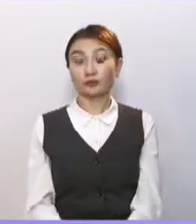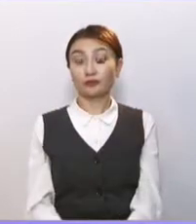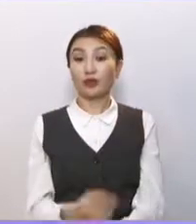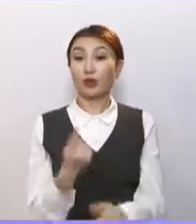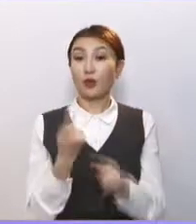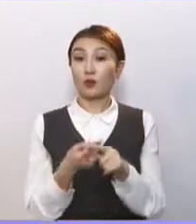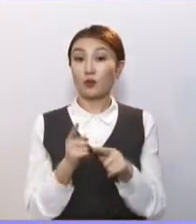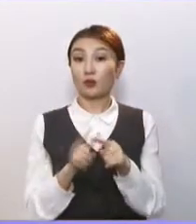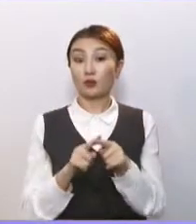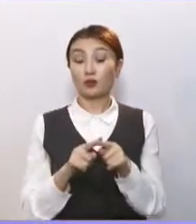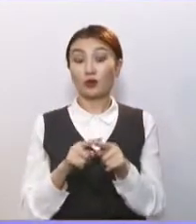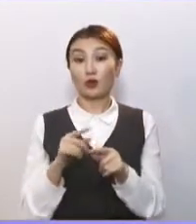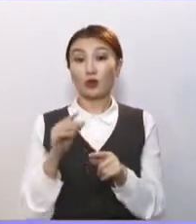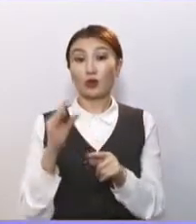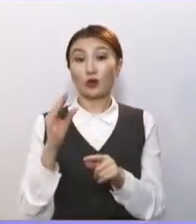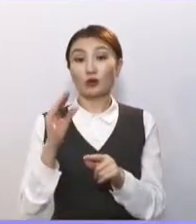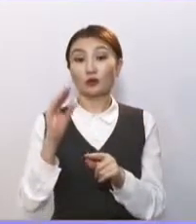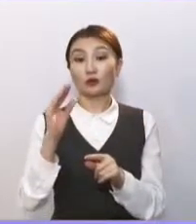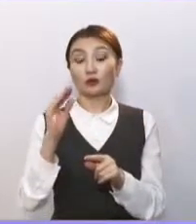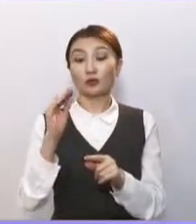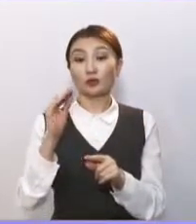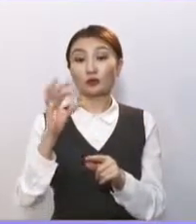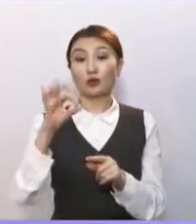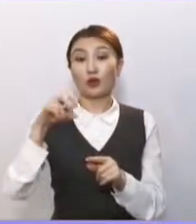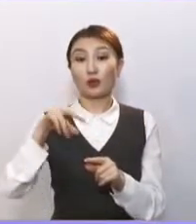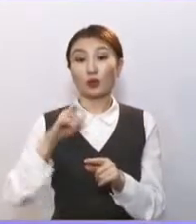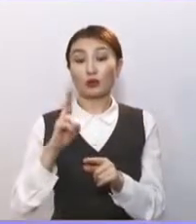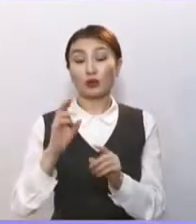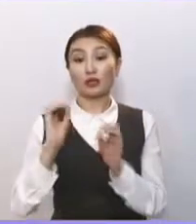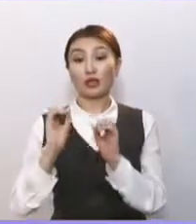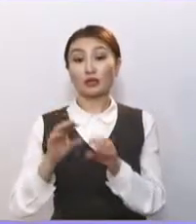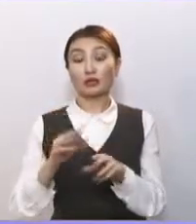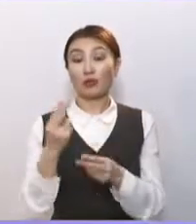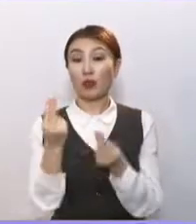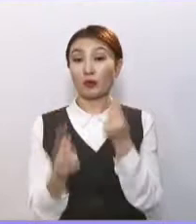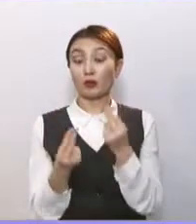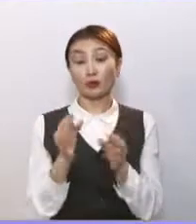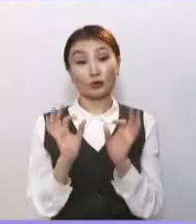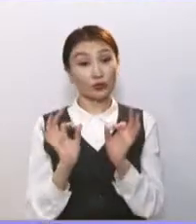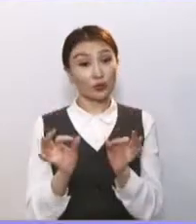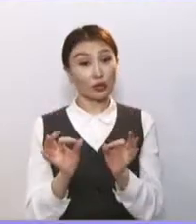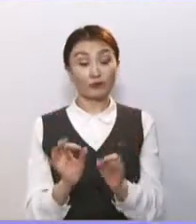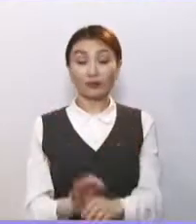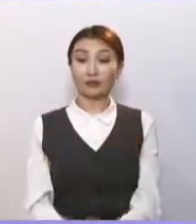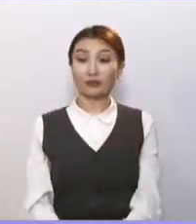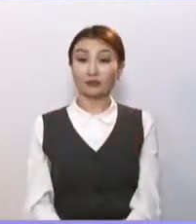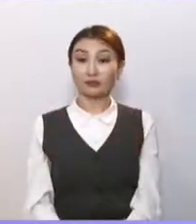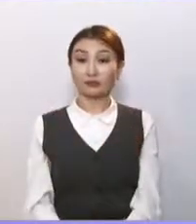Бул жоолук таштамай оюну. Туурабы же катабы балдар?